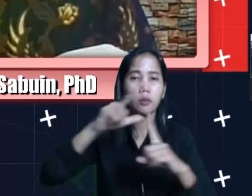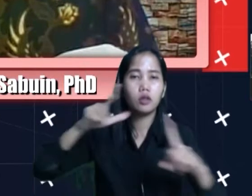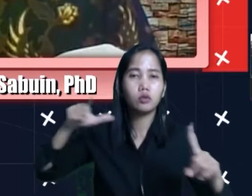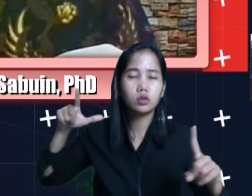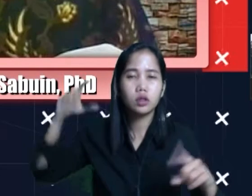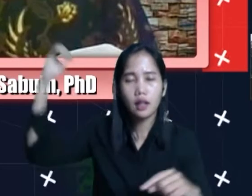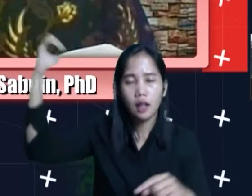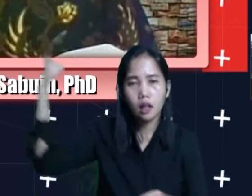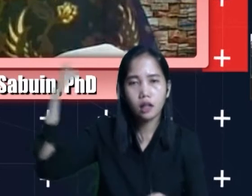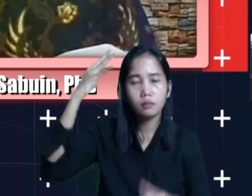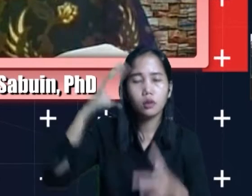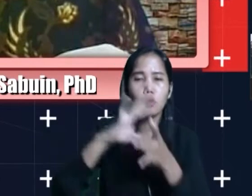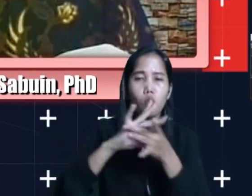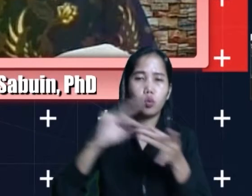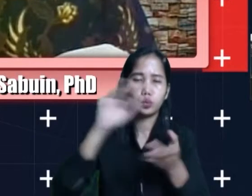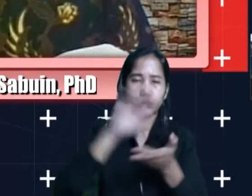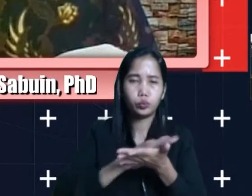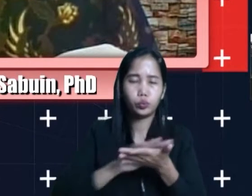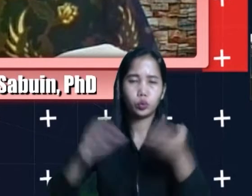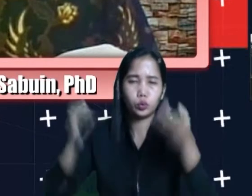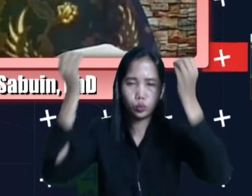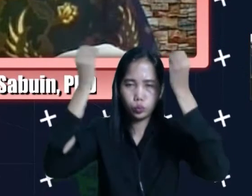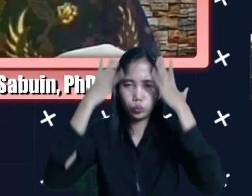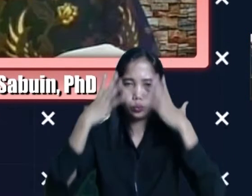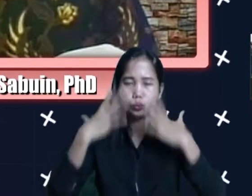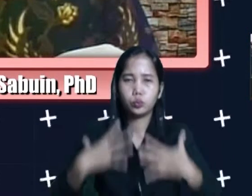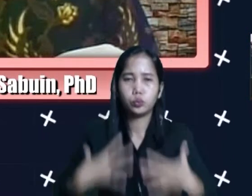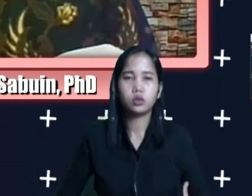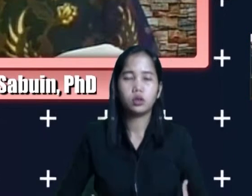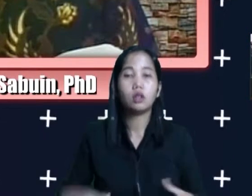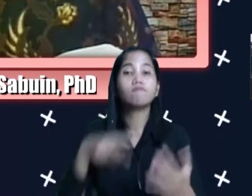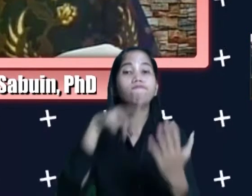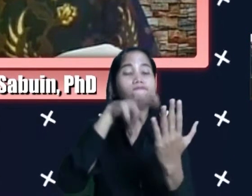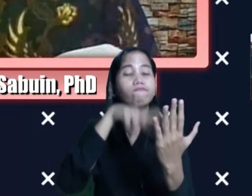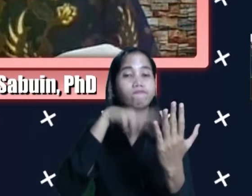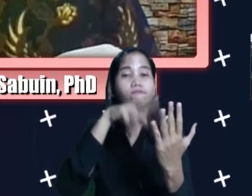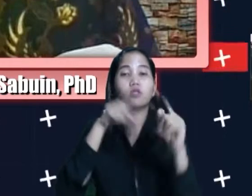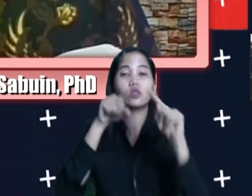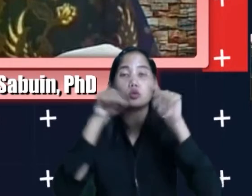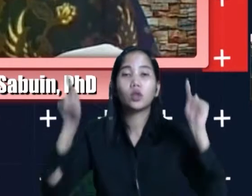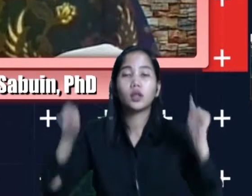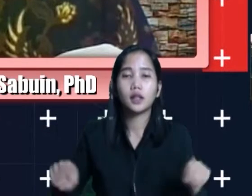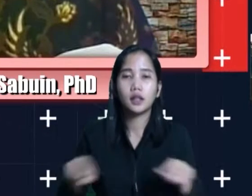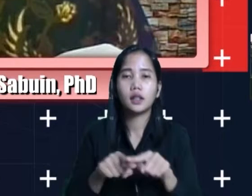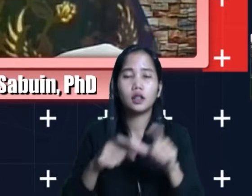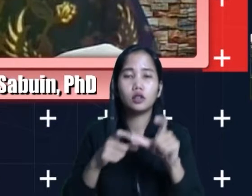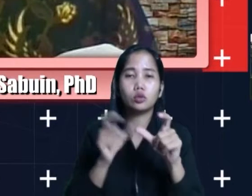di dalam membaca surat, ada baiknya kita membaca surat itu